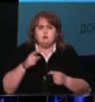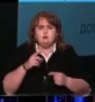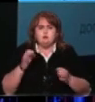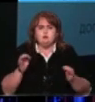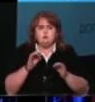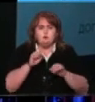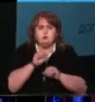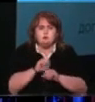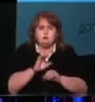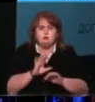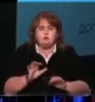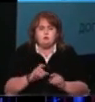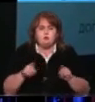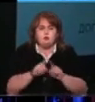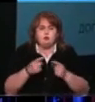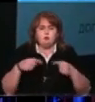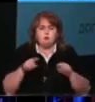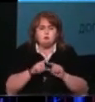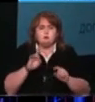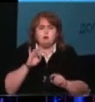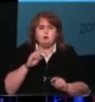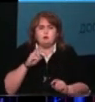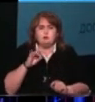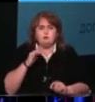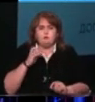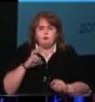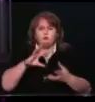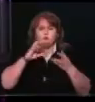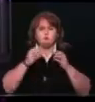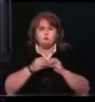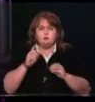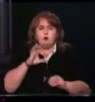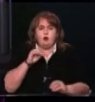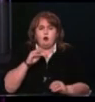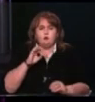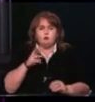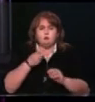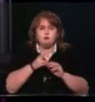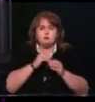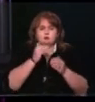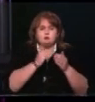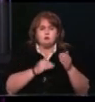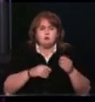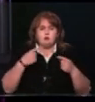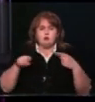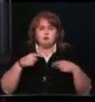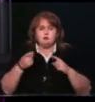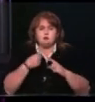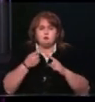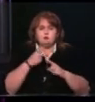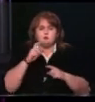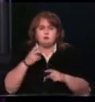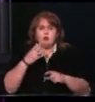не останавливало. Таким образом, Резерфорд пришел к выводу, что атом – это система разноименных зарядов. В